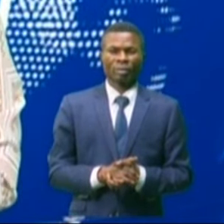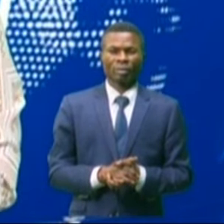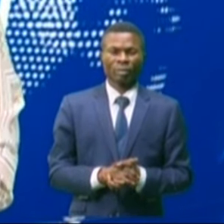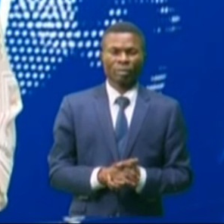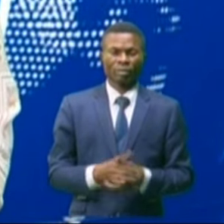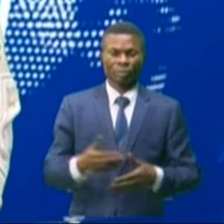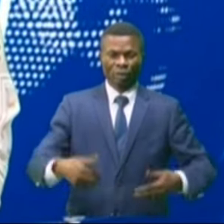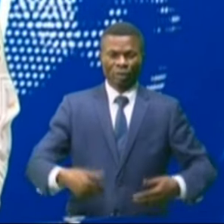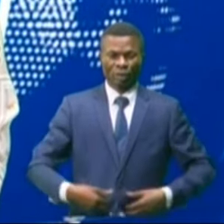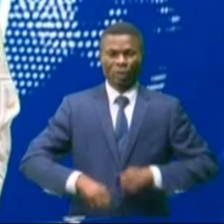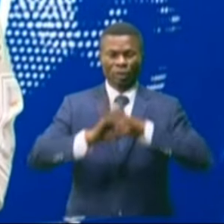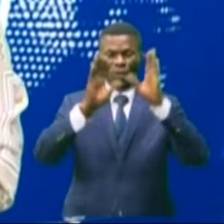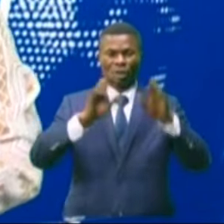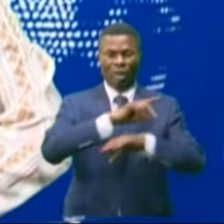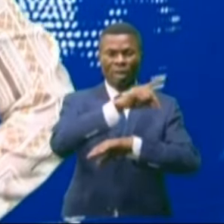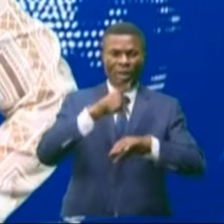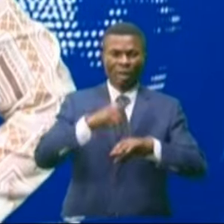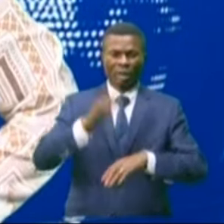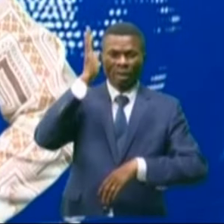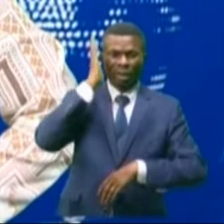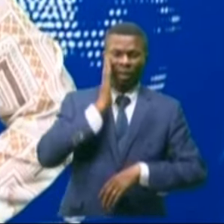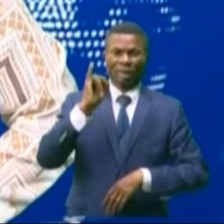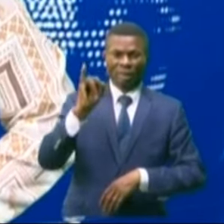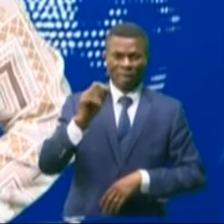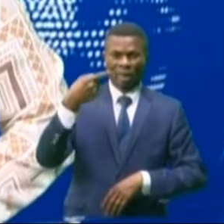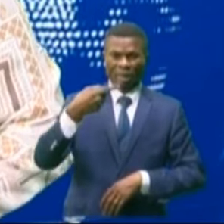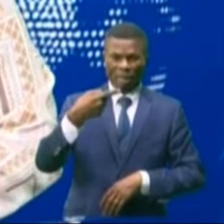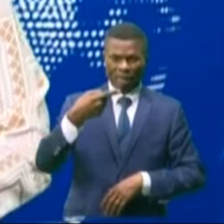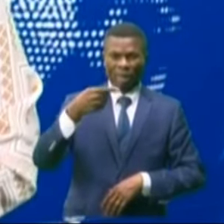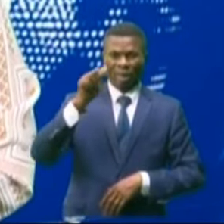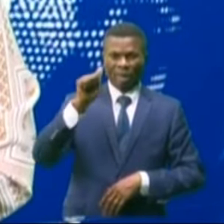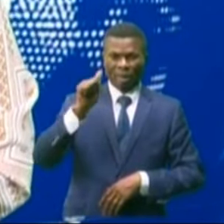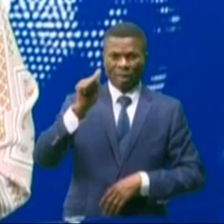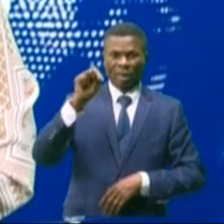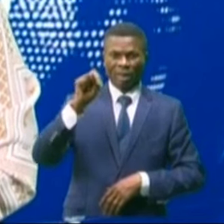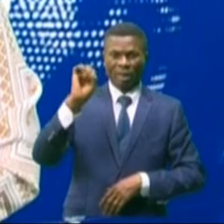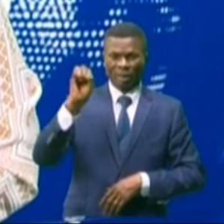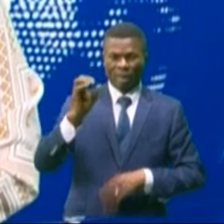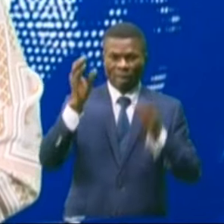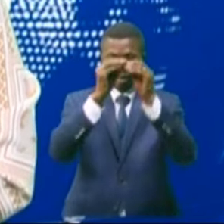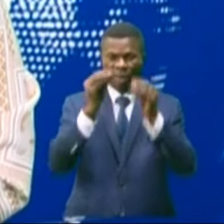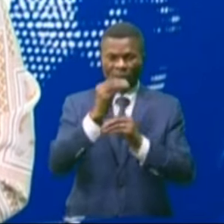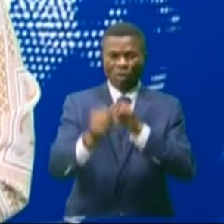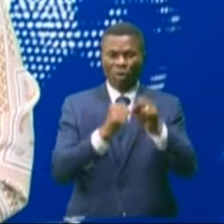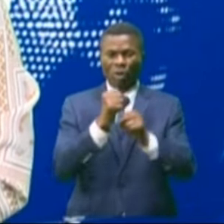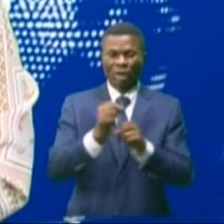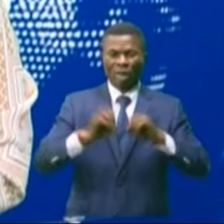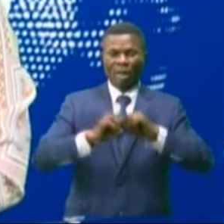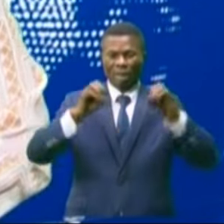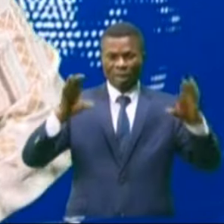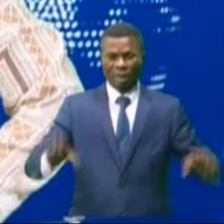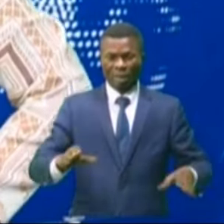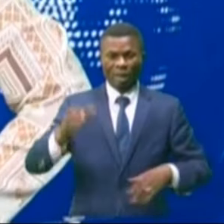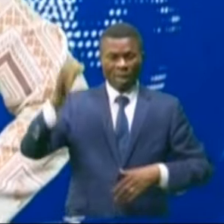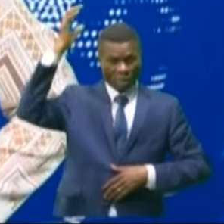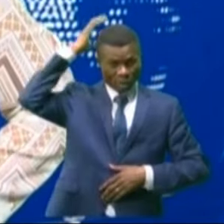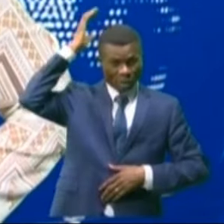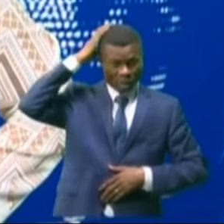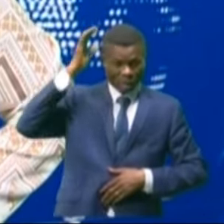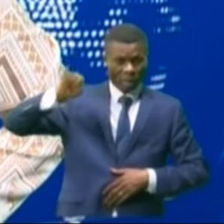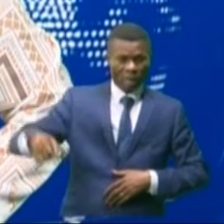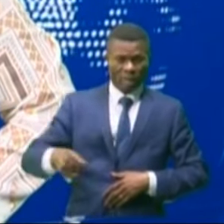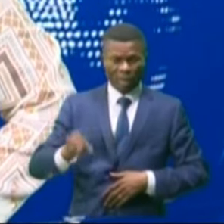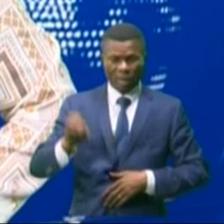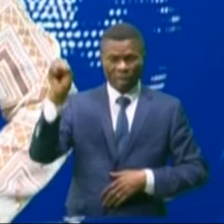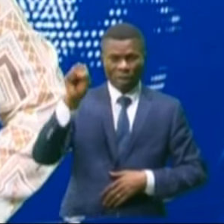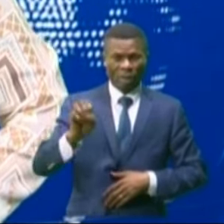Bilenge Amwinda de la paroisse Saint-Ignace d'Idiofa a totalisé 50 ans d'existence. Monseigneur José Mokoué